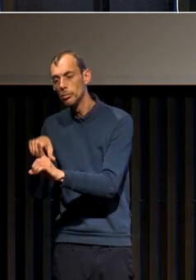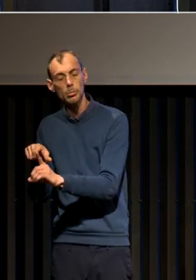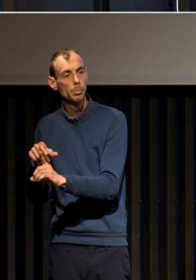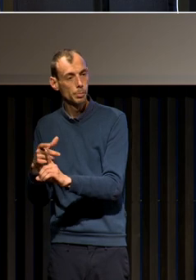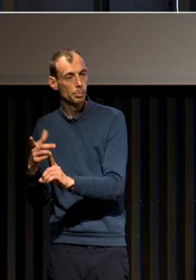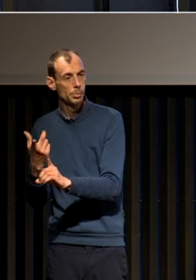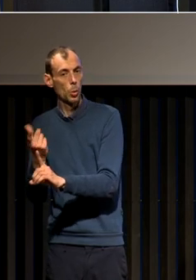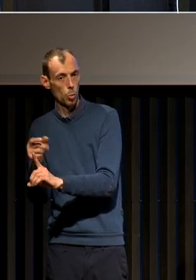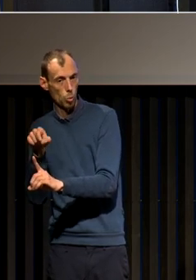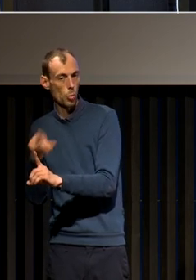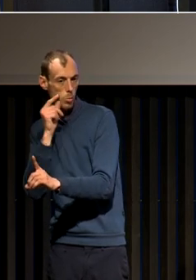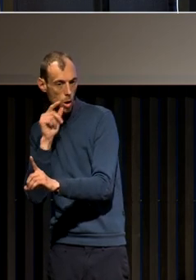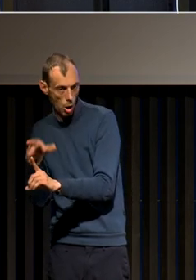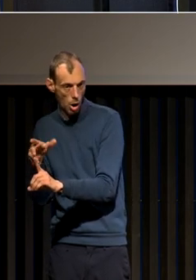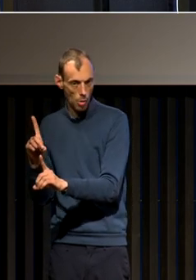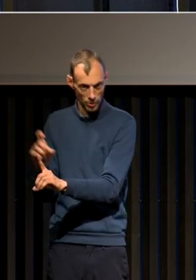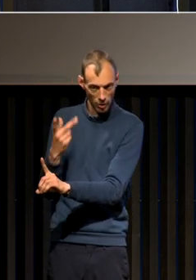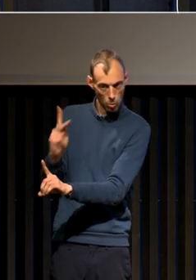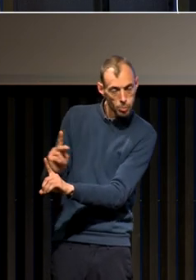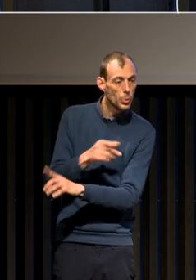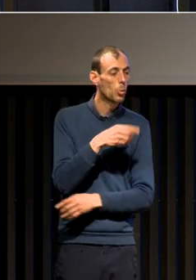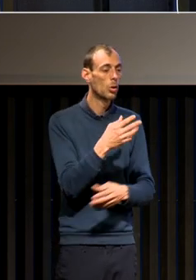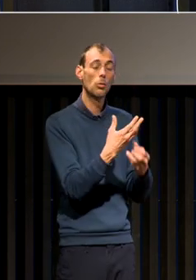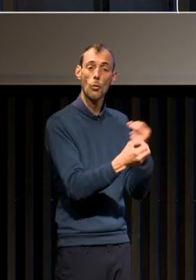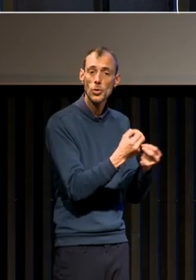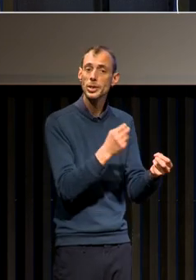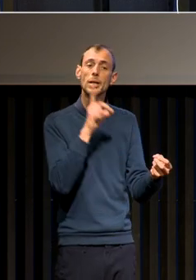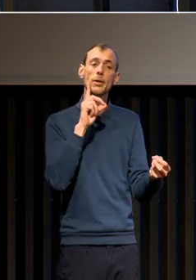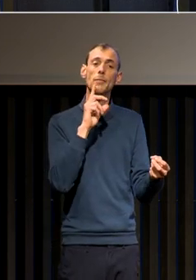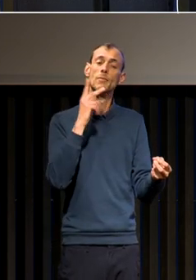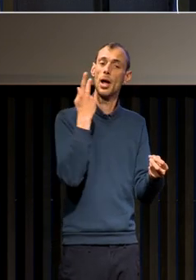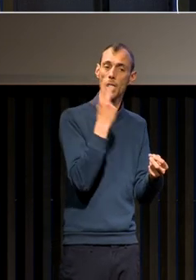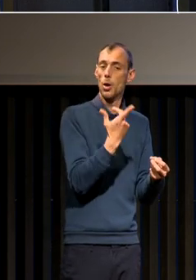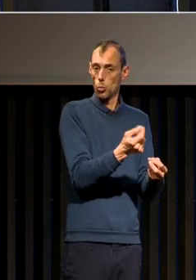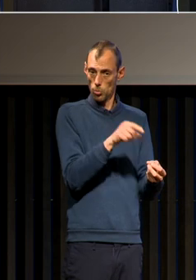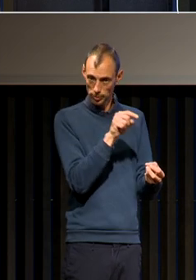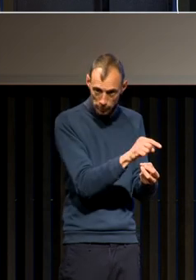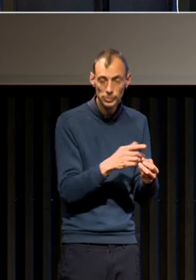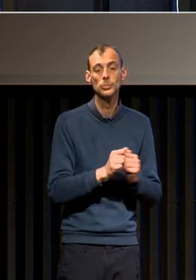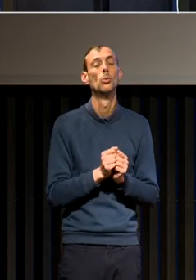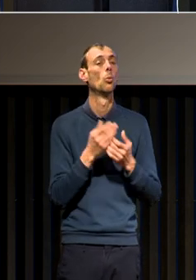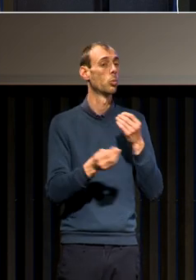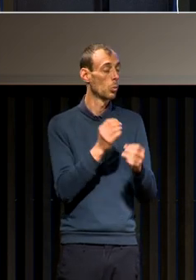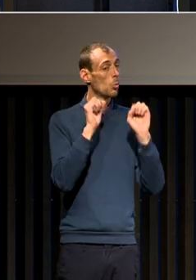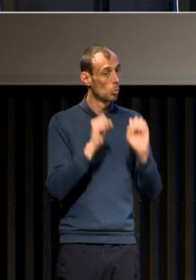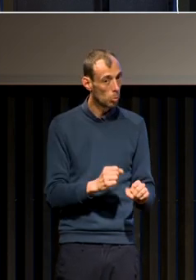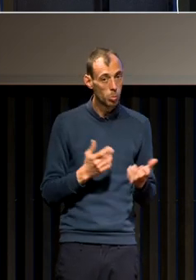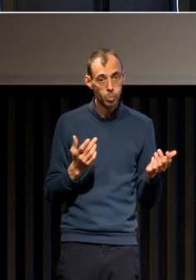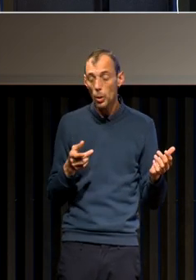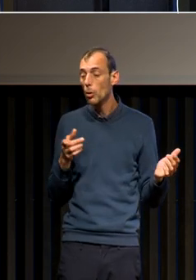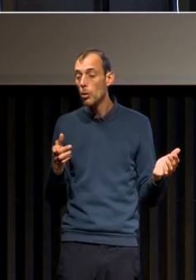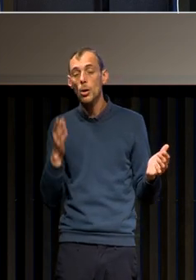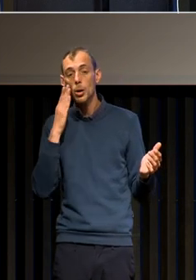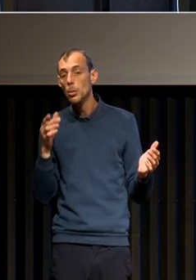conjointe, mais aussi des fécondations in vitro avec les ovocytes de la conjointe et les spermatozoïdes du donneur, dans le cas de la